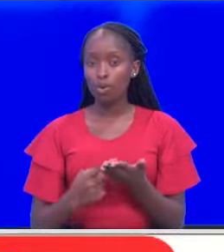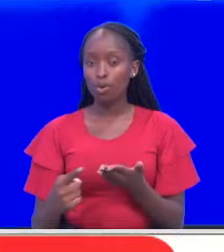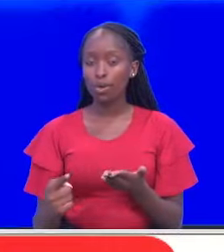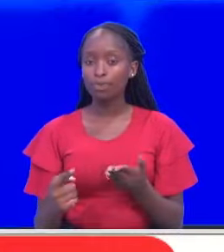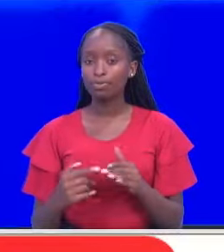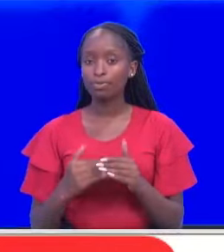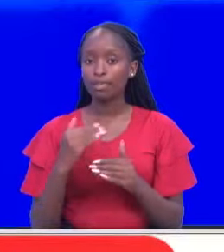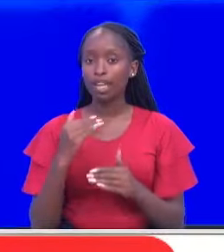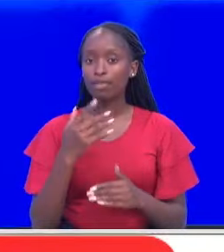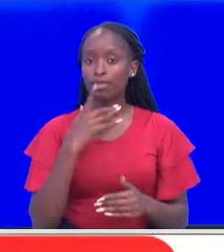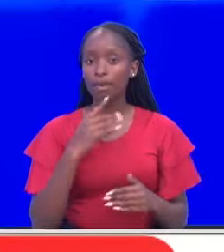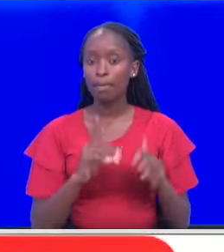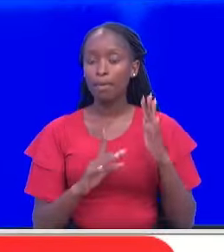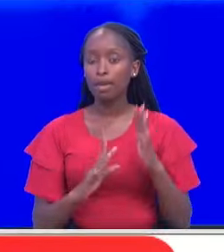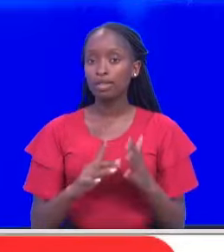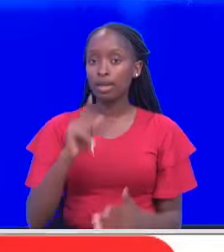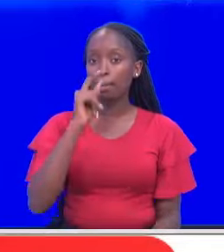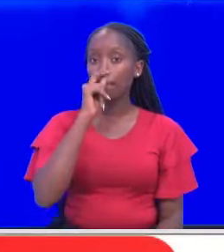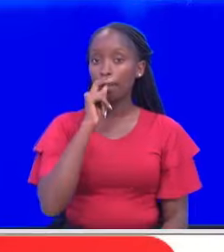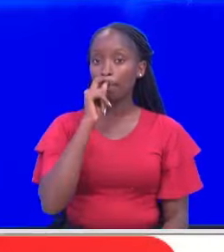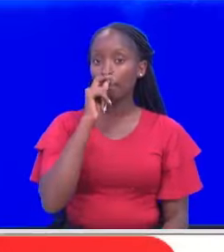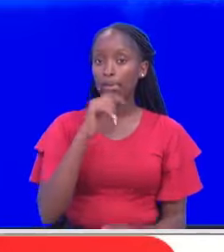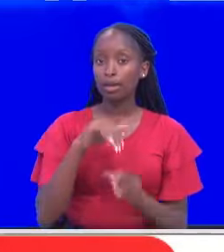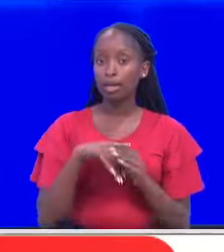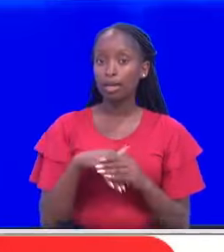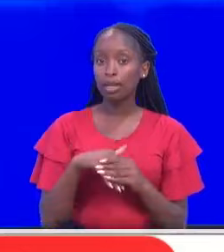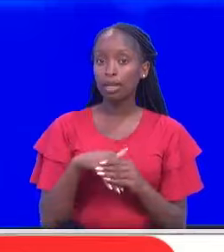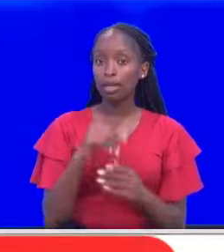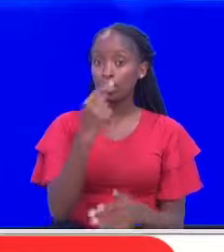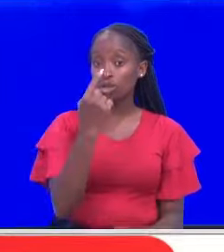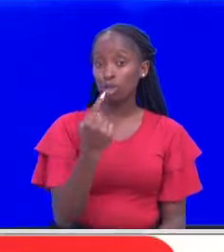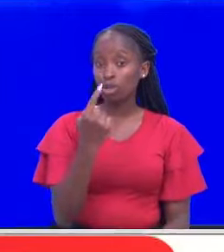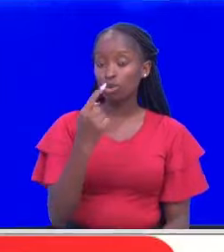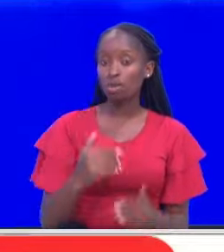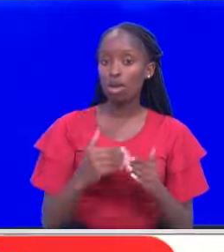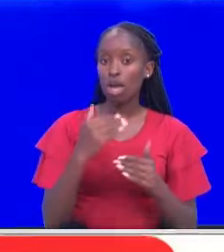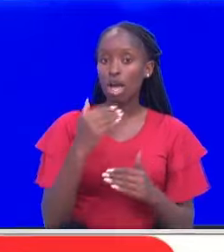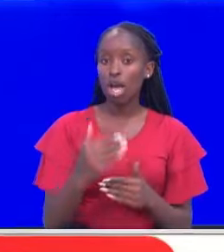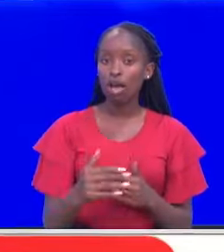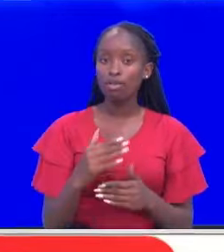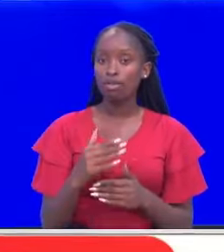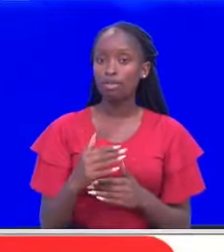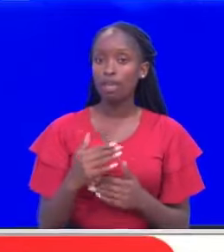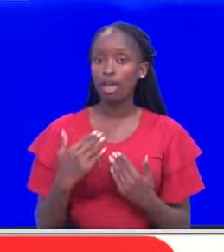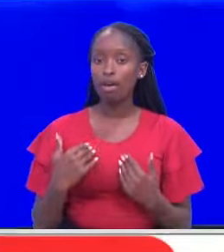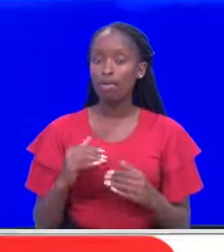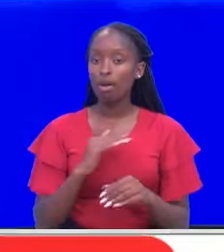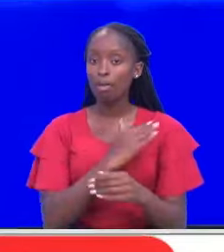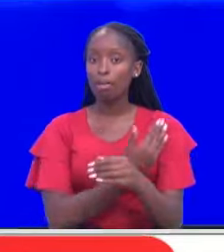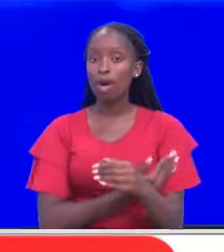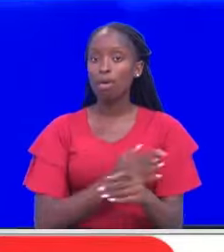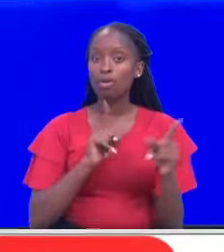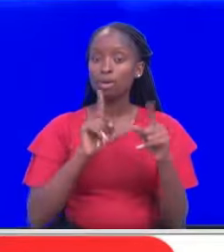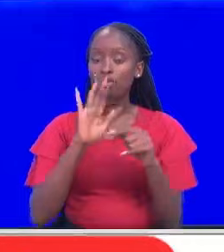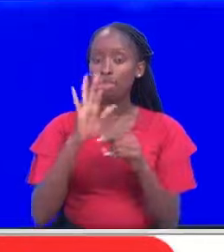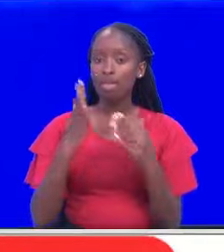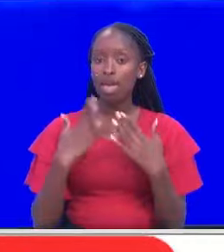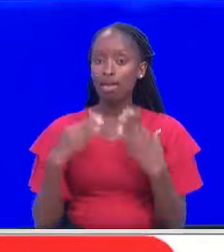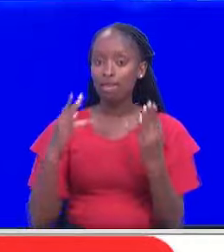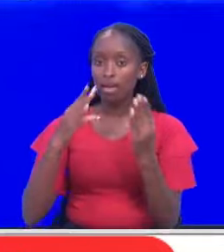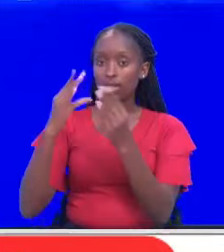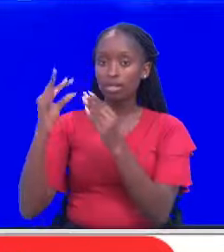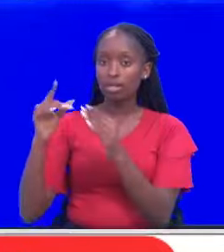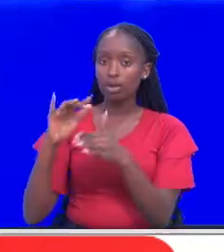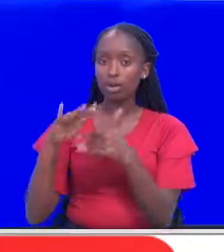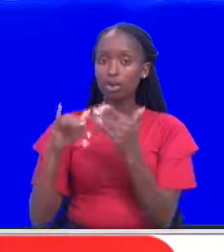wa masuala ya nje wa Tanzania January Makamba baada ya mamlaka ya usafiri wa anga nchini humo kuchukua hatua